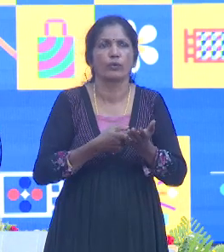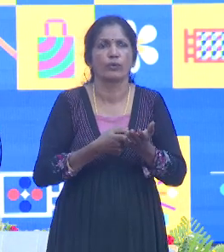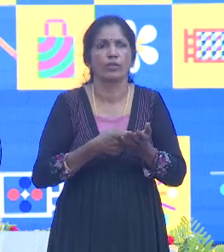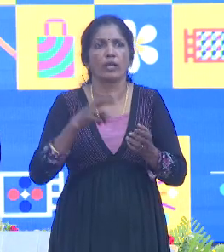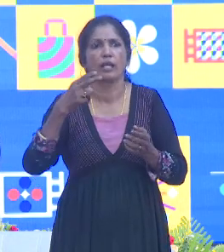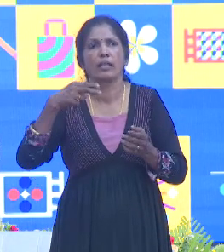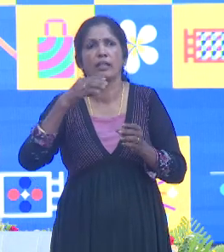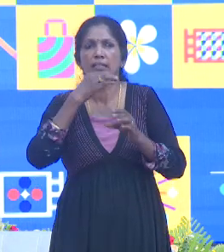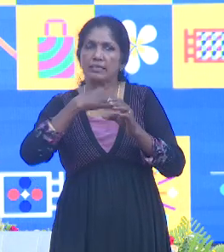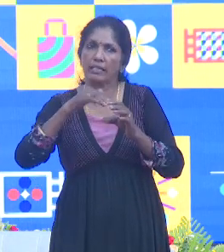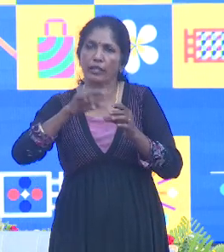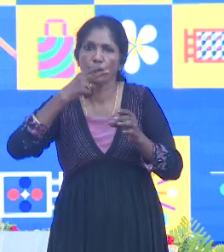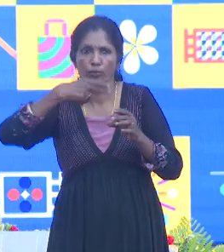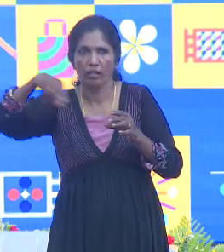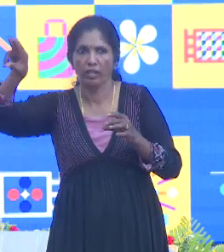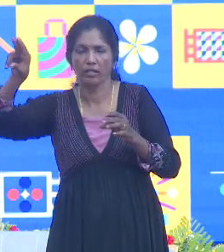Tiricha each a pole